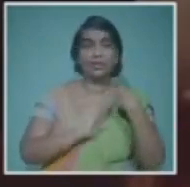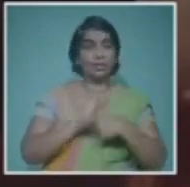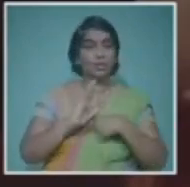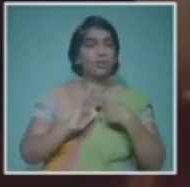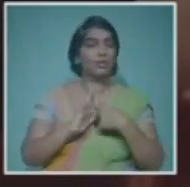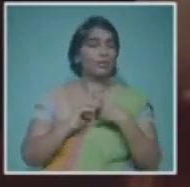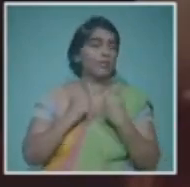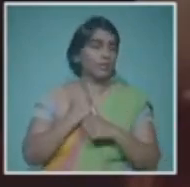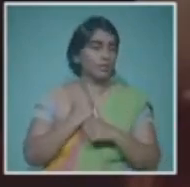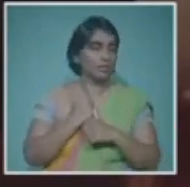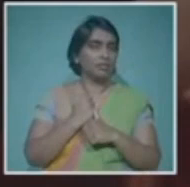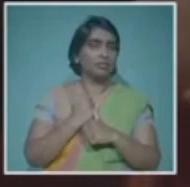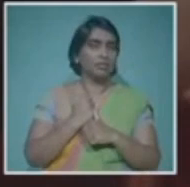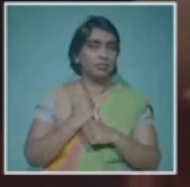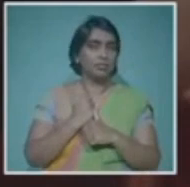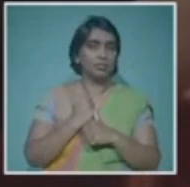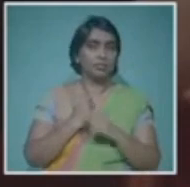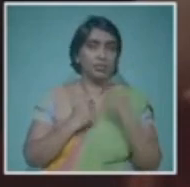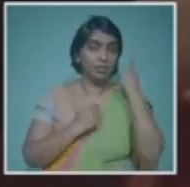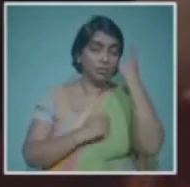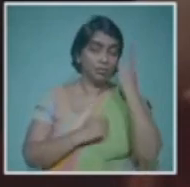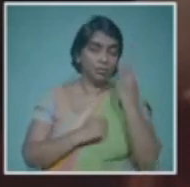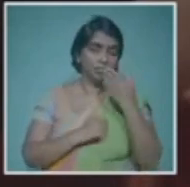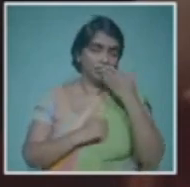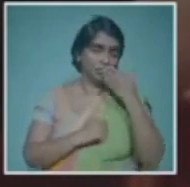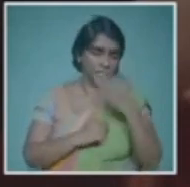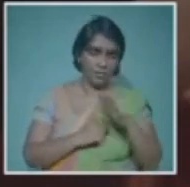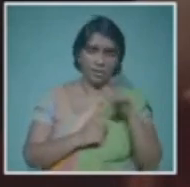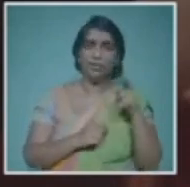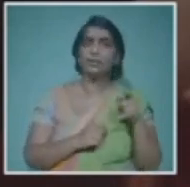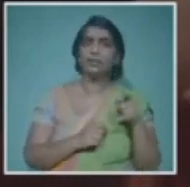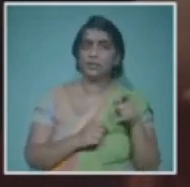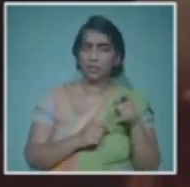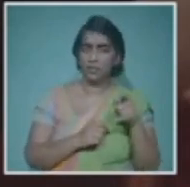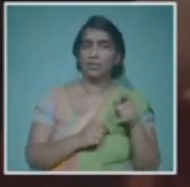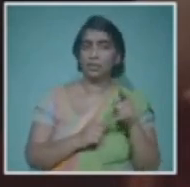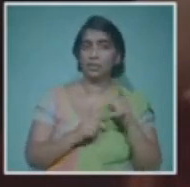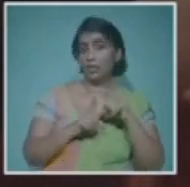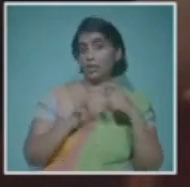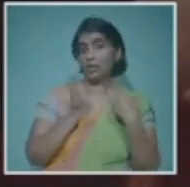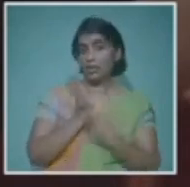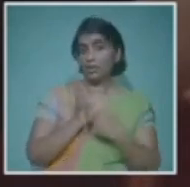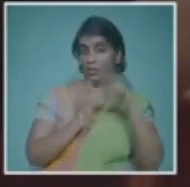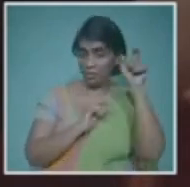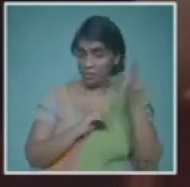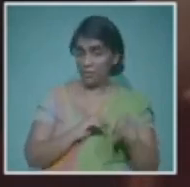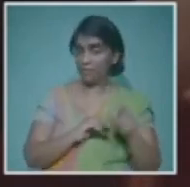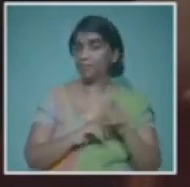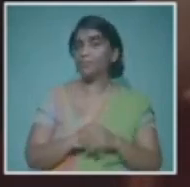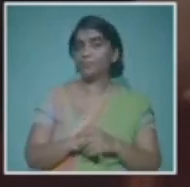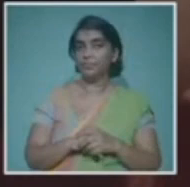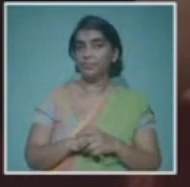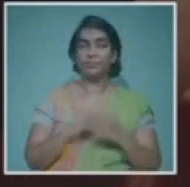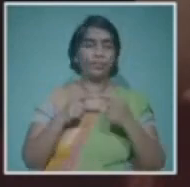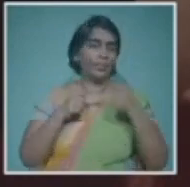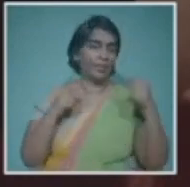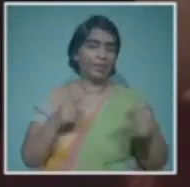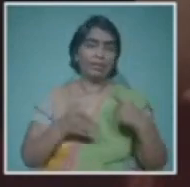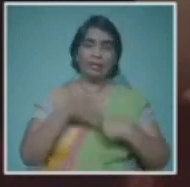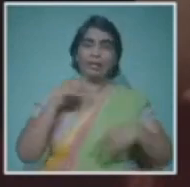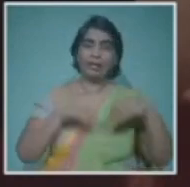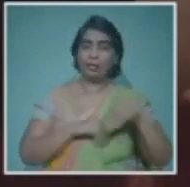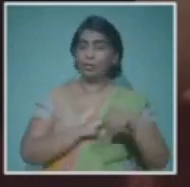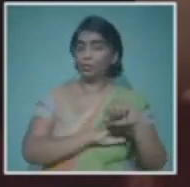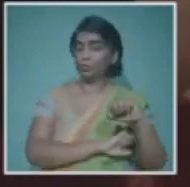කළ තියුණු බුද්ධියක් ඇති මහාචාර්යවරයා, වාමාංශික දේශපාලනයේ